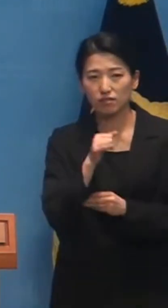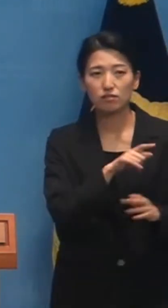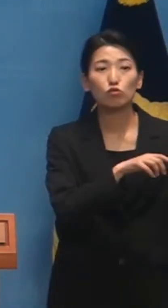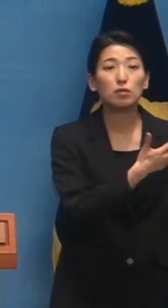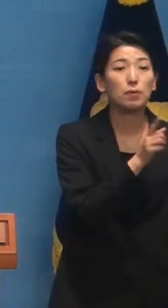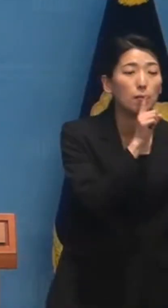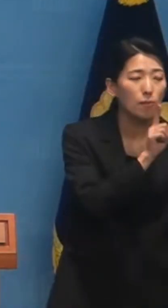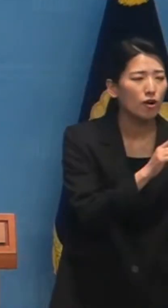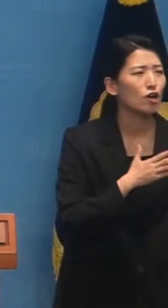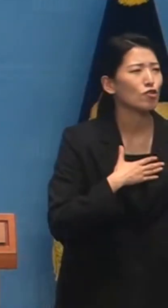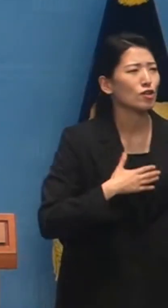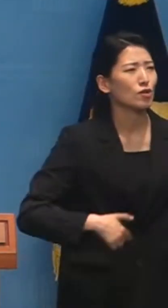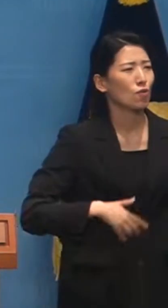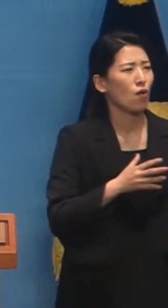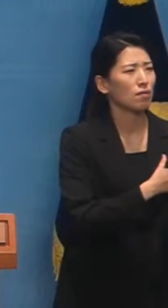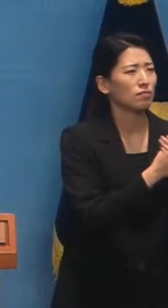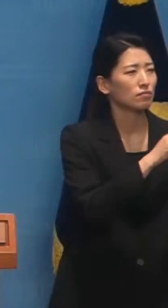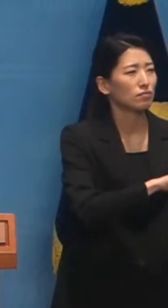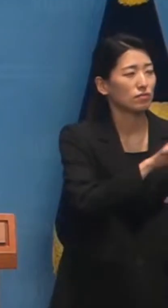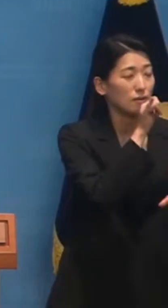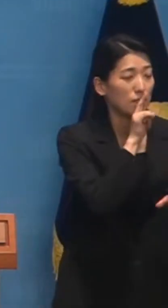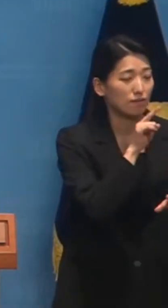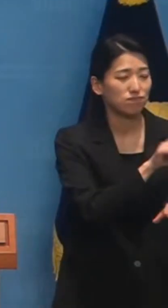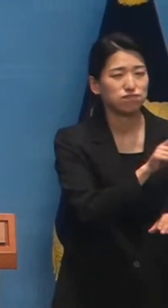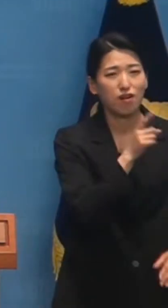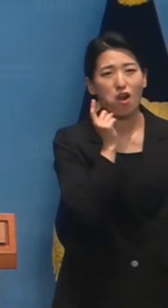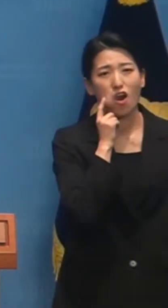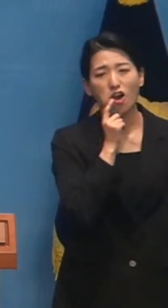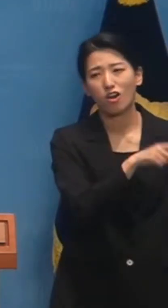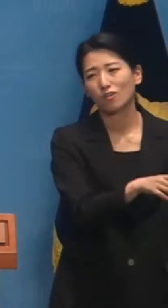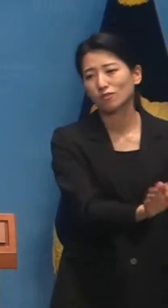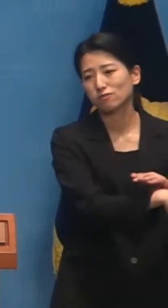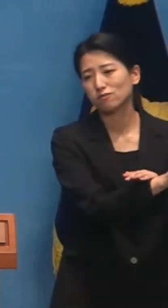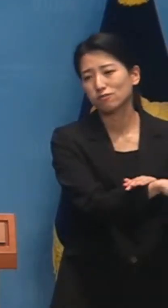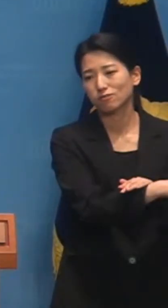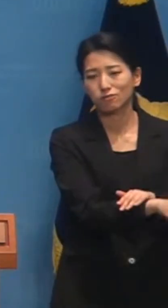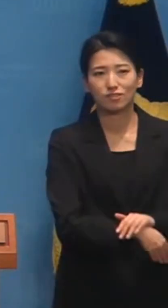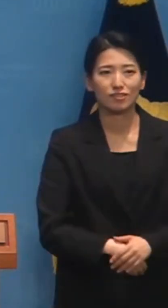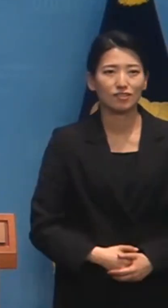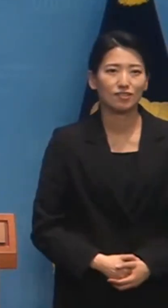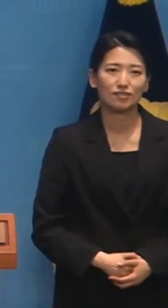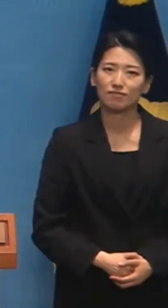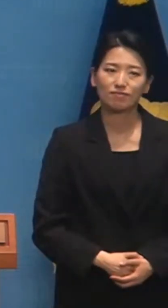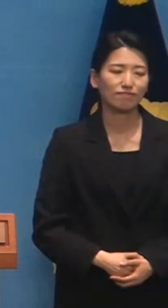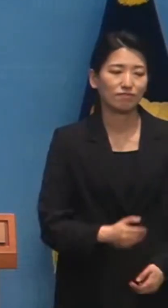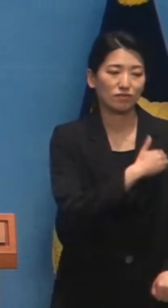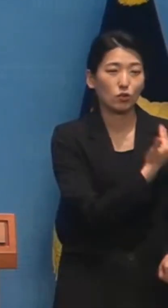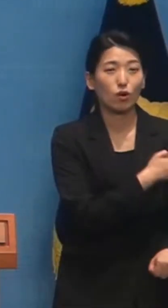선대위의 지금 현실입니다. 권성동 원내대표의 거짓말은 황당